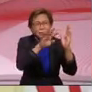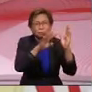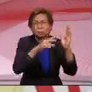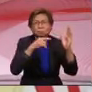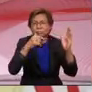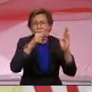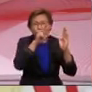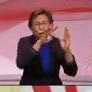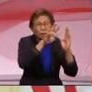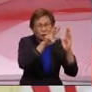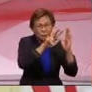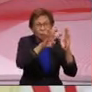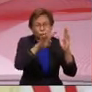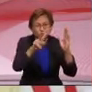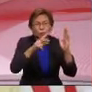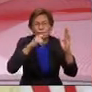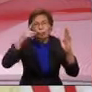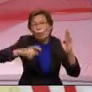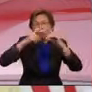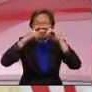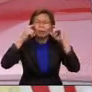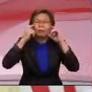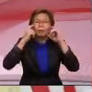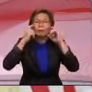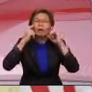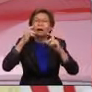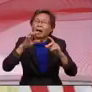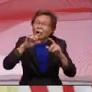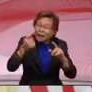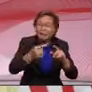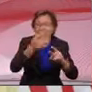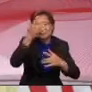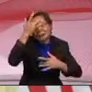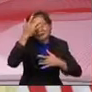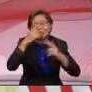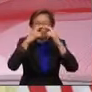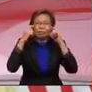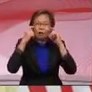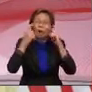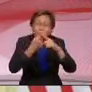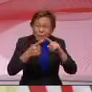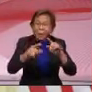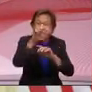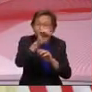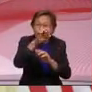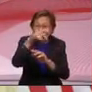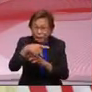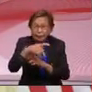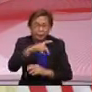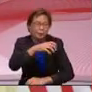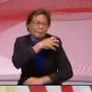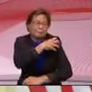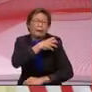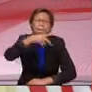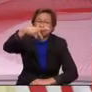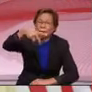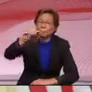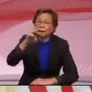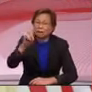bergejala. Tetapi SOP sebelum mereka dibenarkan untuk berniaga oleh PBT, mereka mesti memakai